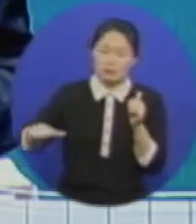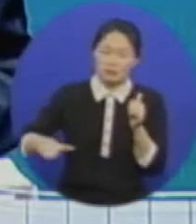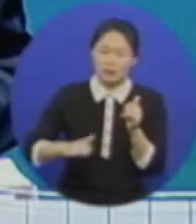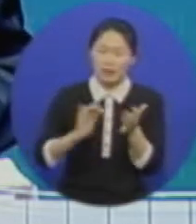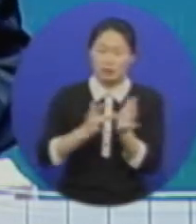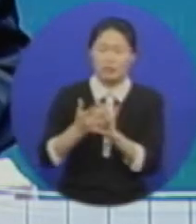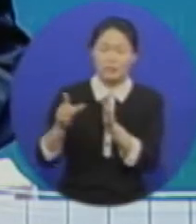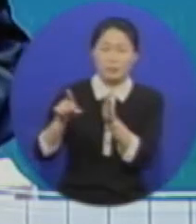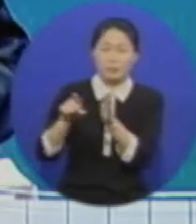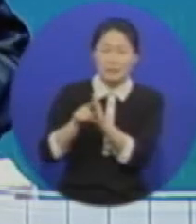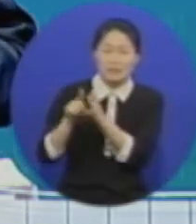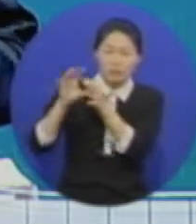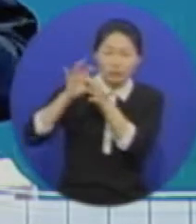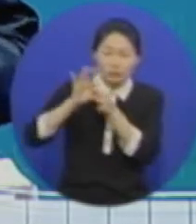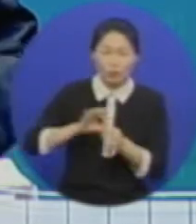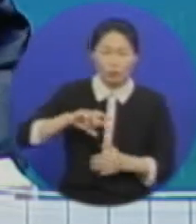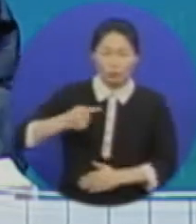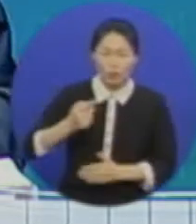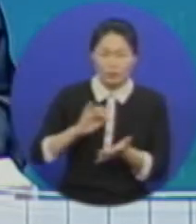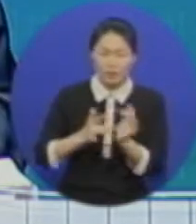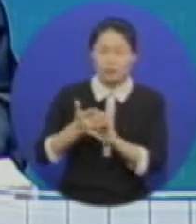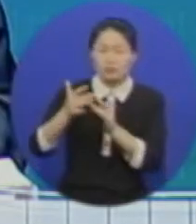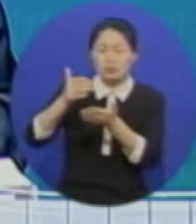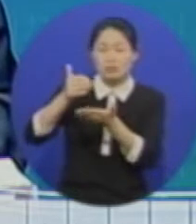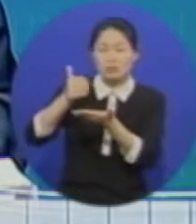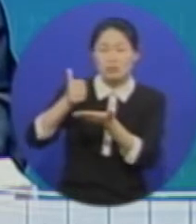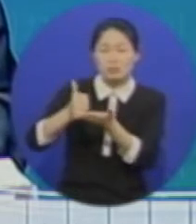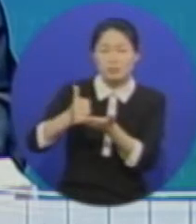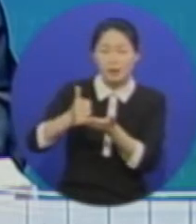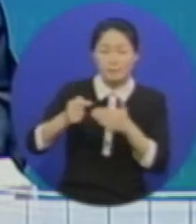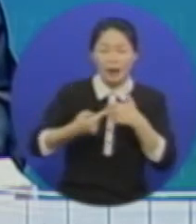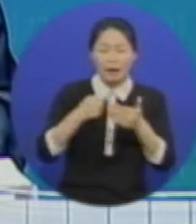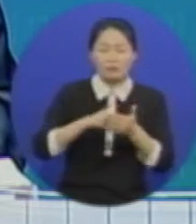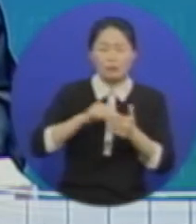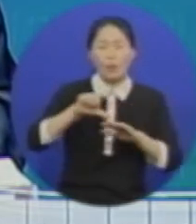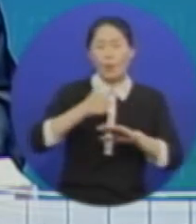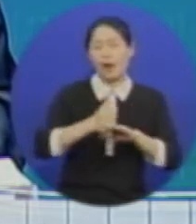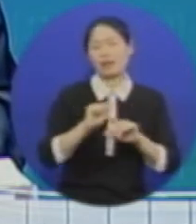믿으면서도 예수님의 마음에 왕이 아니세요